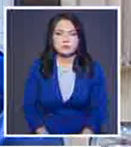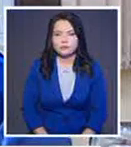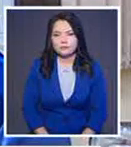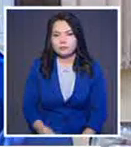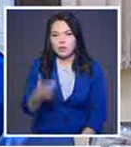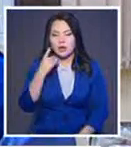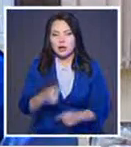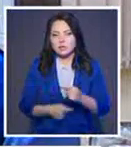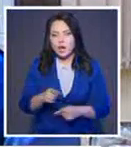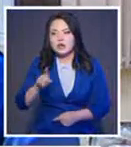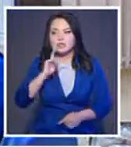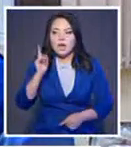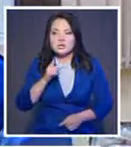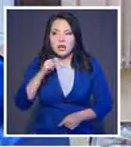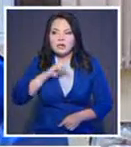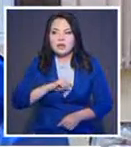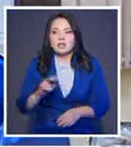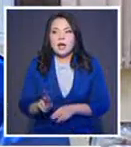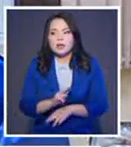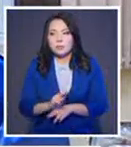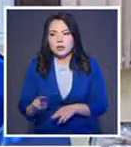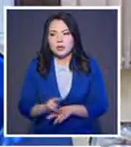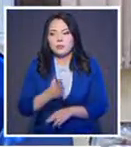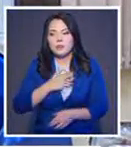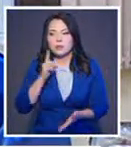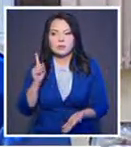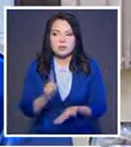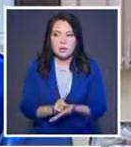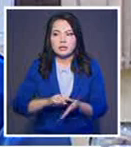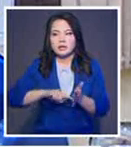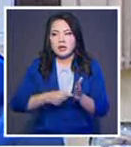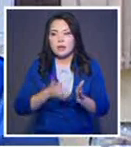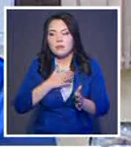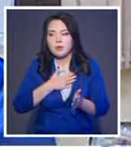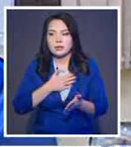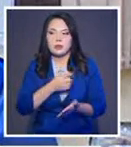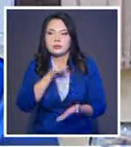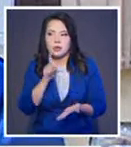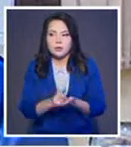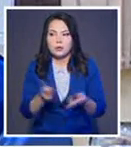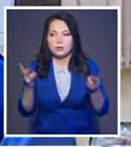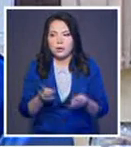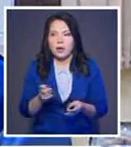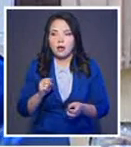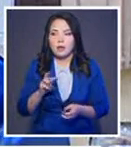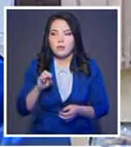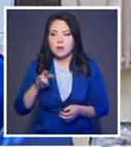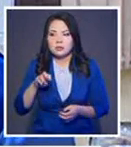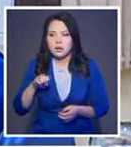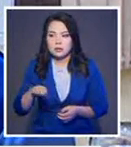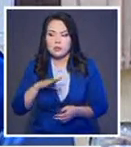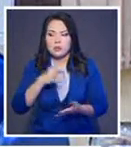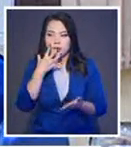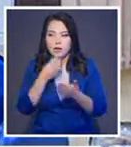Дәстүрлі өнер әсіресе жастарды тәрбиелеу біздің мақсатымыз, міндетіміз, бұл біздің парызымыз. Атының өзі айтып тұрғандай аманат дейтін, бұл